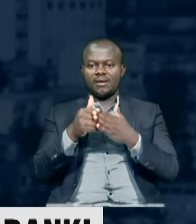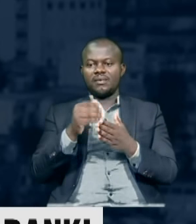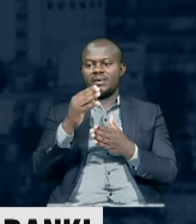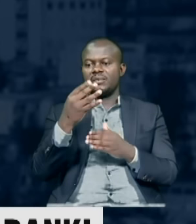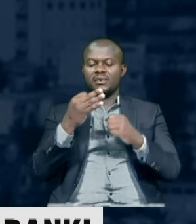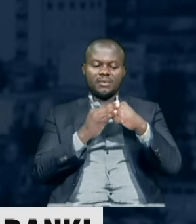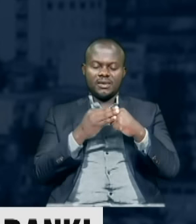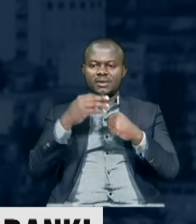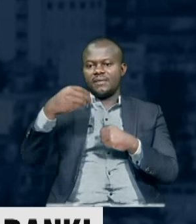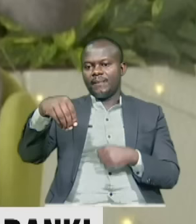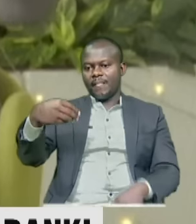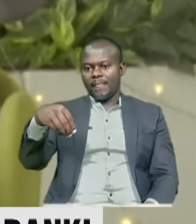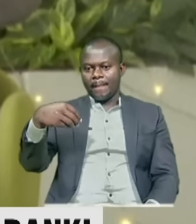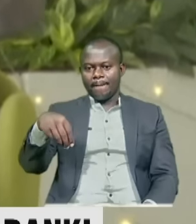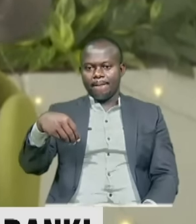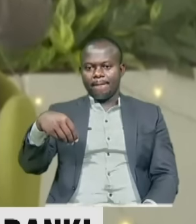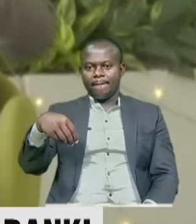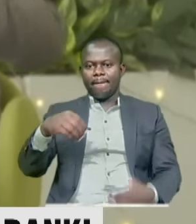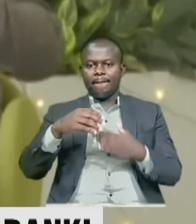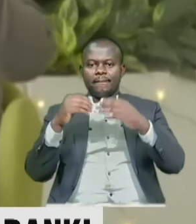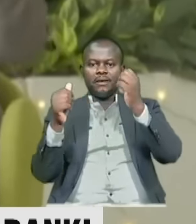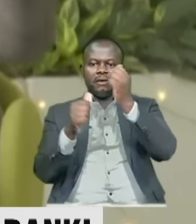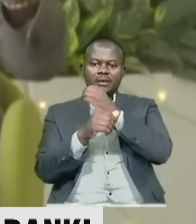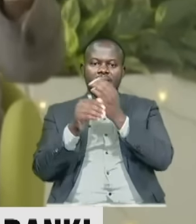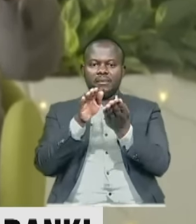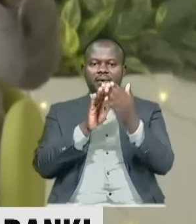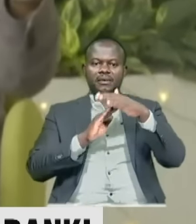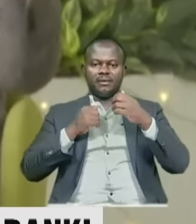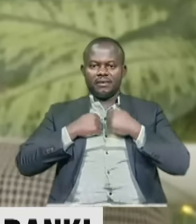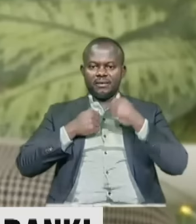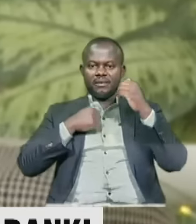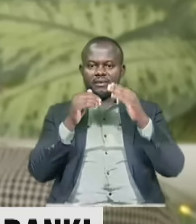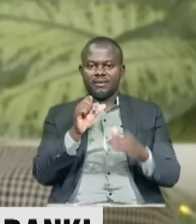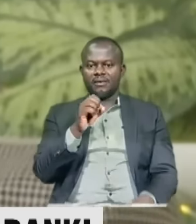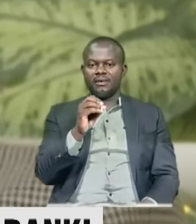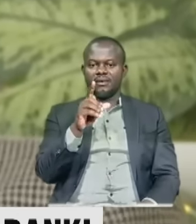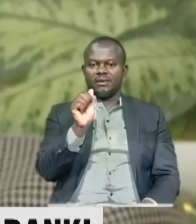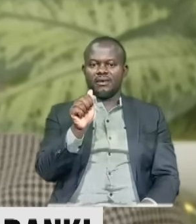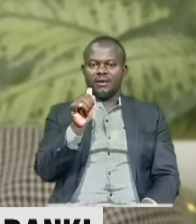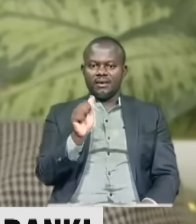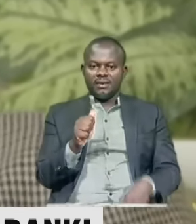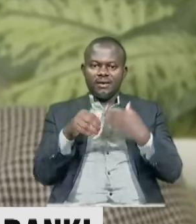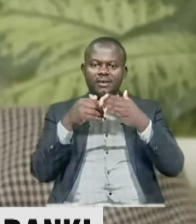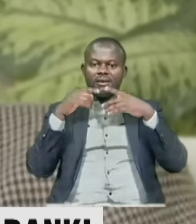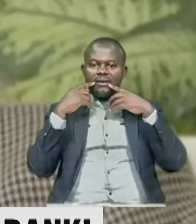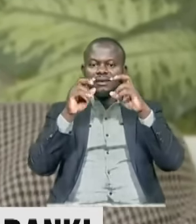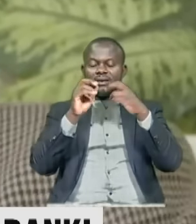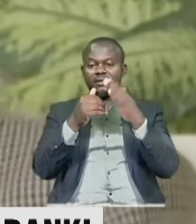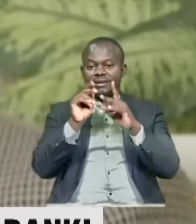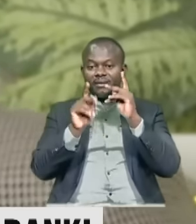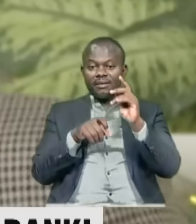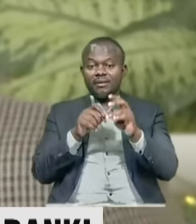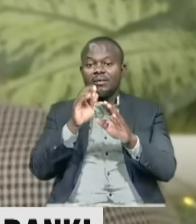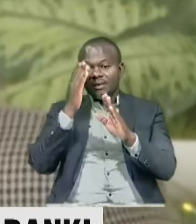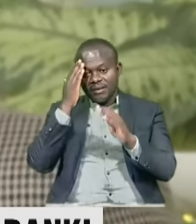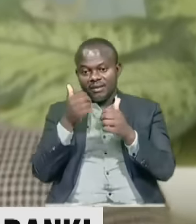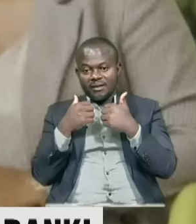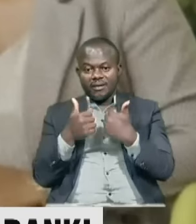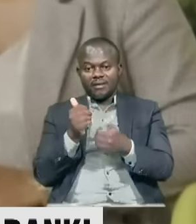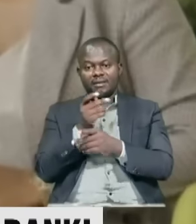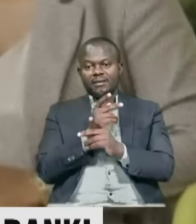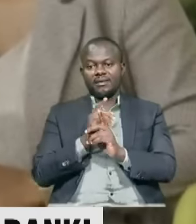by'amadolari guverineri wungirije wa banki nkuru y'u Rwanda Soraya Hakuziyaremye avuga ko abantu bakwiye kugira amakenga no kwita